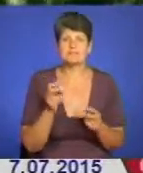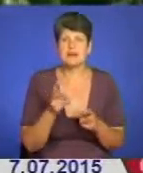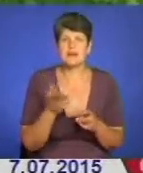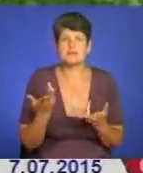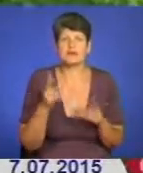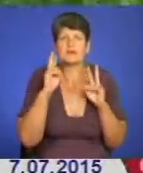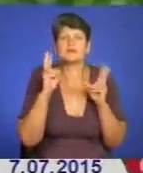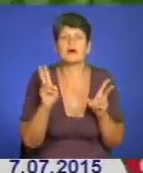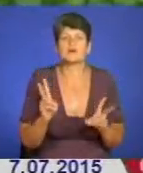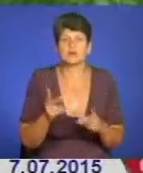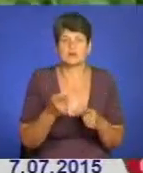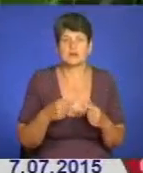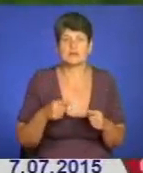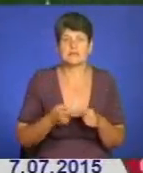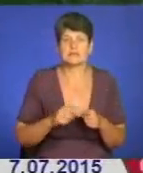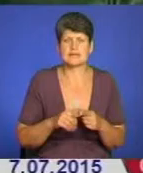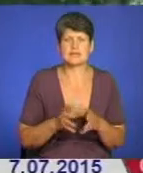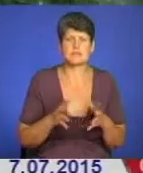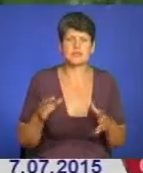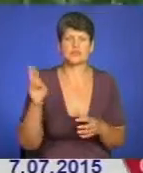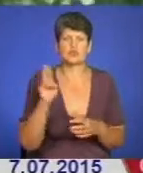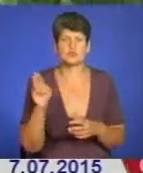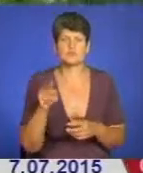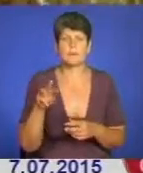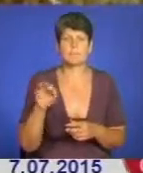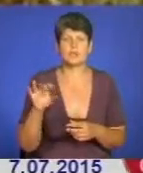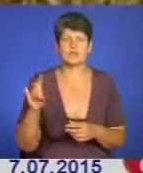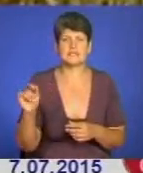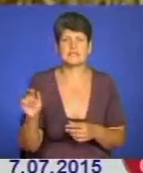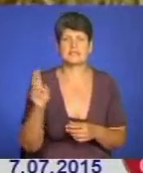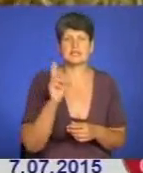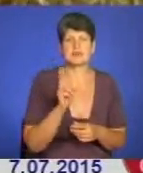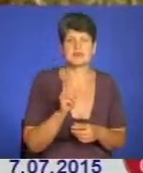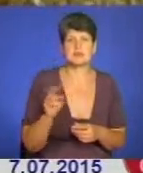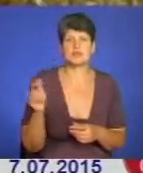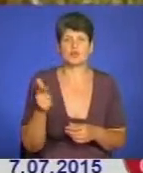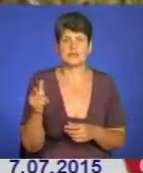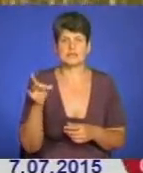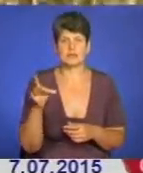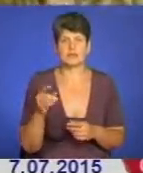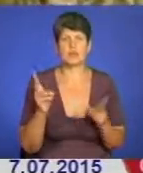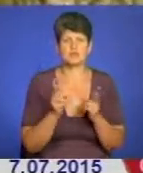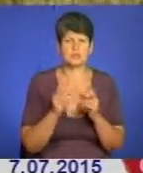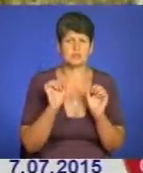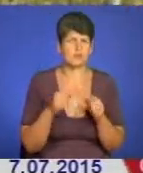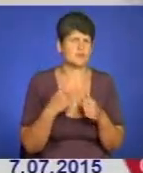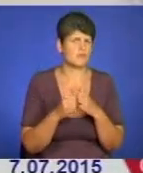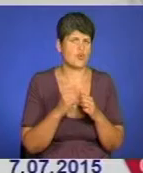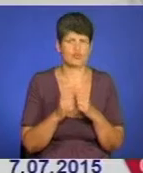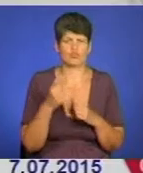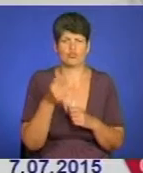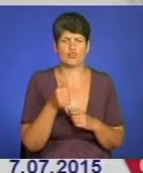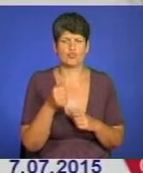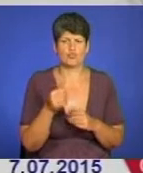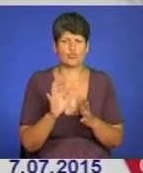вид. Найбільше плазунів у Монастириському, Шумському, Гусятинському та Кременецькому районах. Та зустріти можна в кожному лісі. Ми на